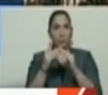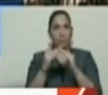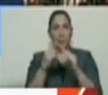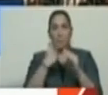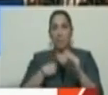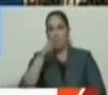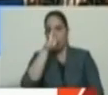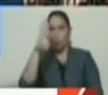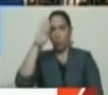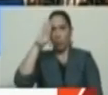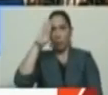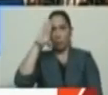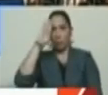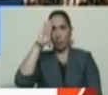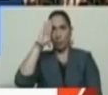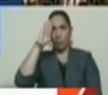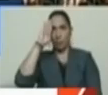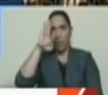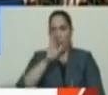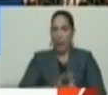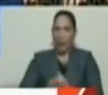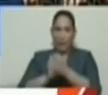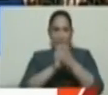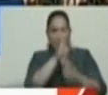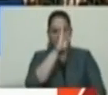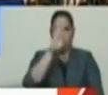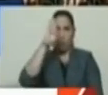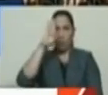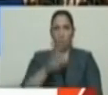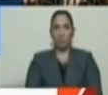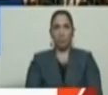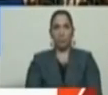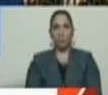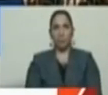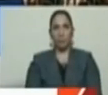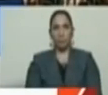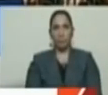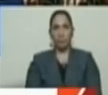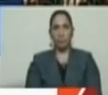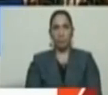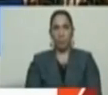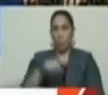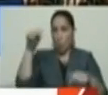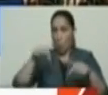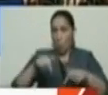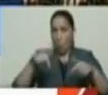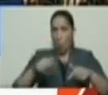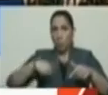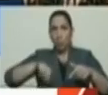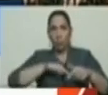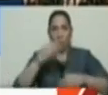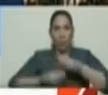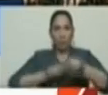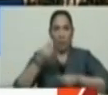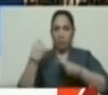انقلاب في عام 2002 ضد هوجو تشافيز، ولم يستمر هذا الانقلاب أكثر